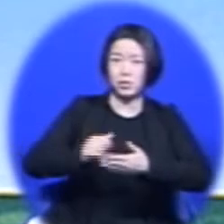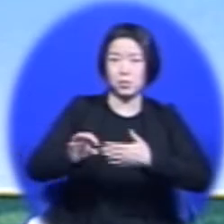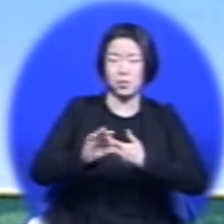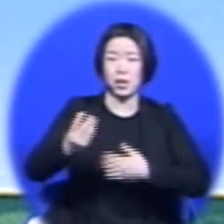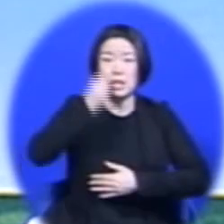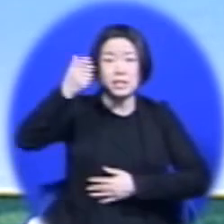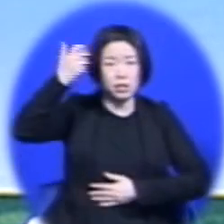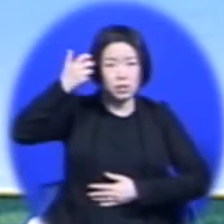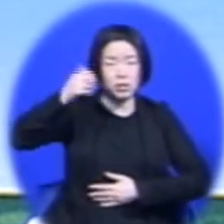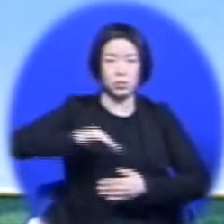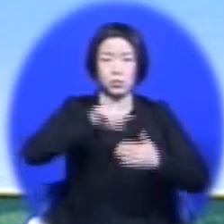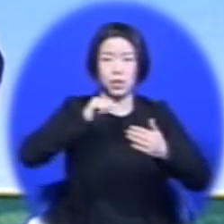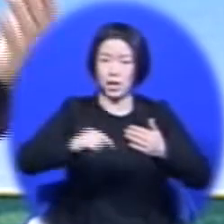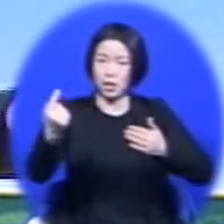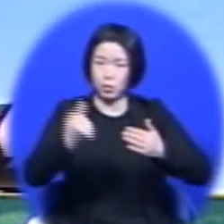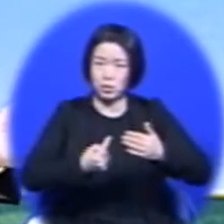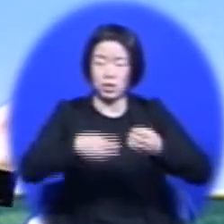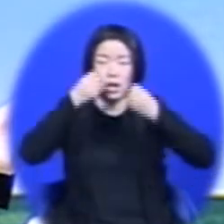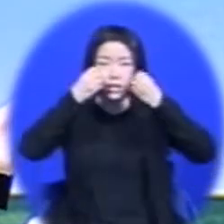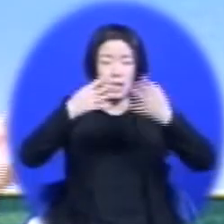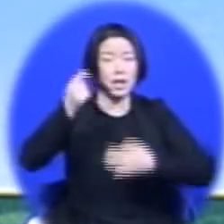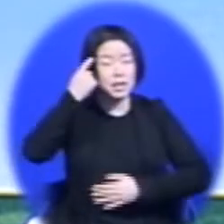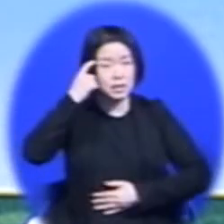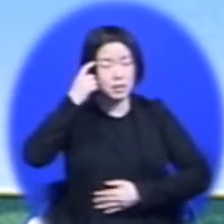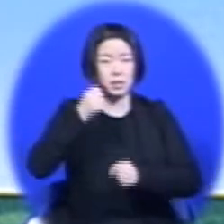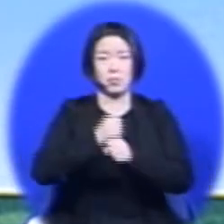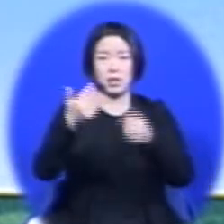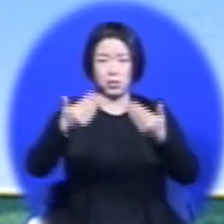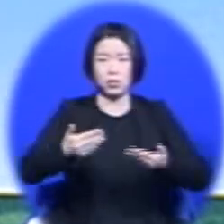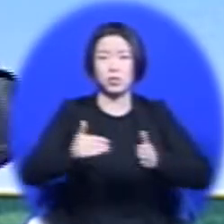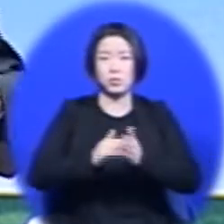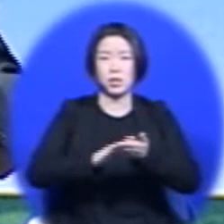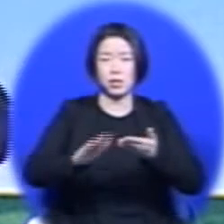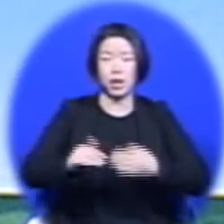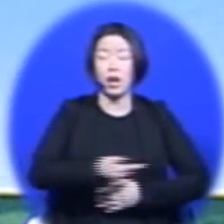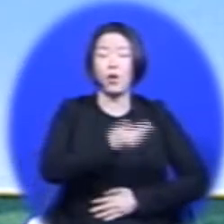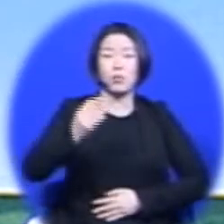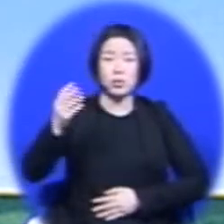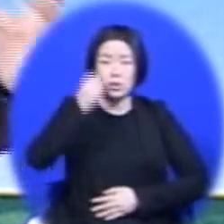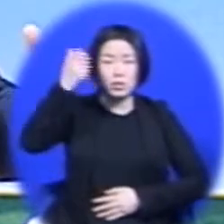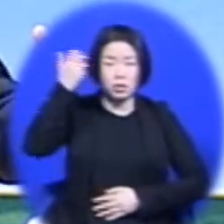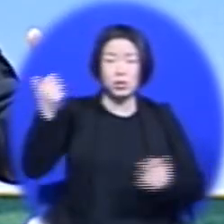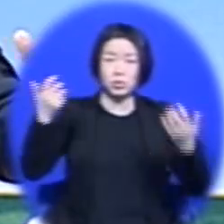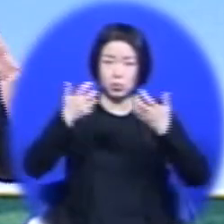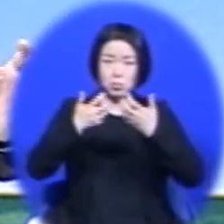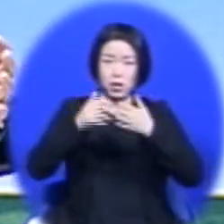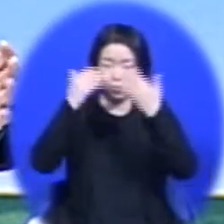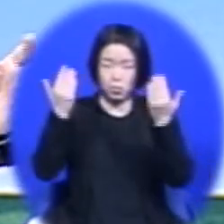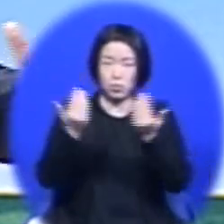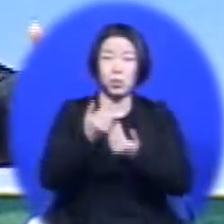안에 오셔서 우리 안에 새 정신을 만들어 주십니다. 여러분, 성령 충만을 다 구하실